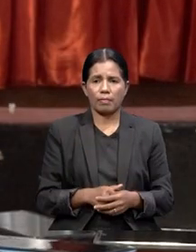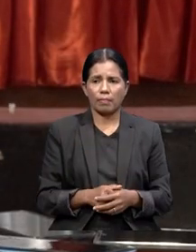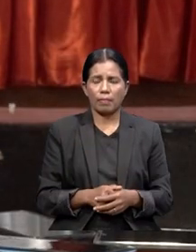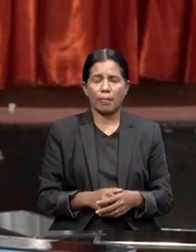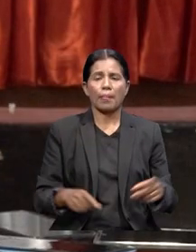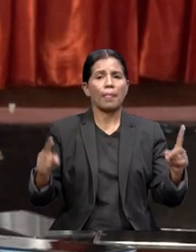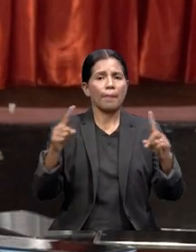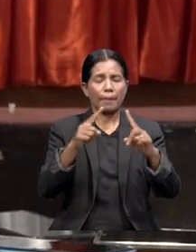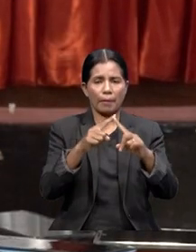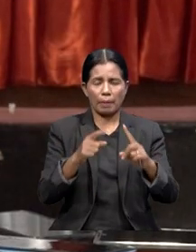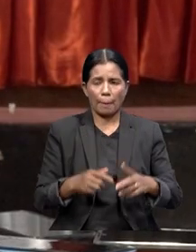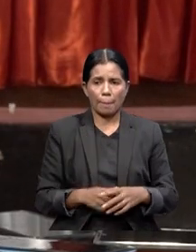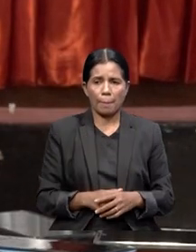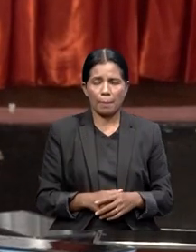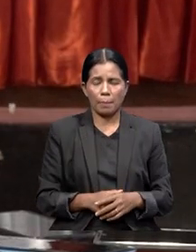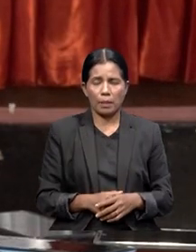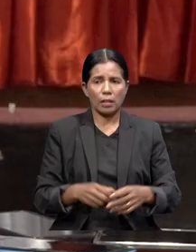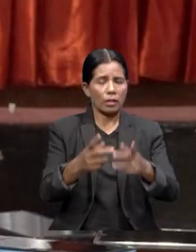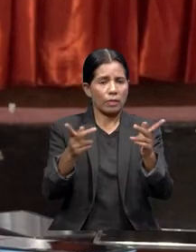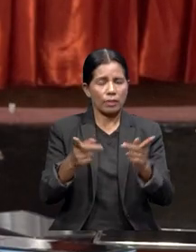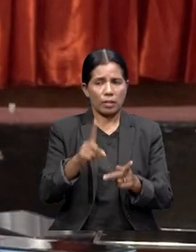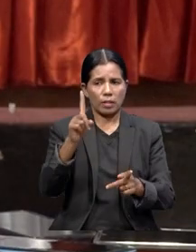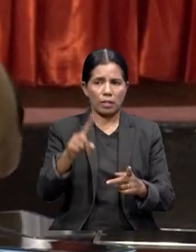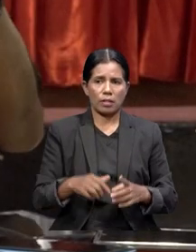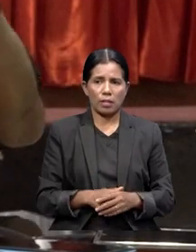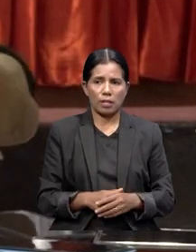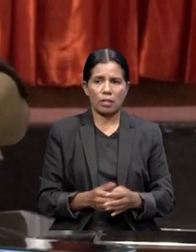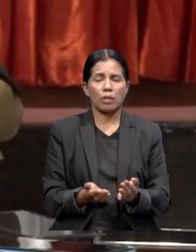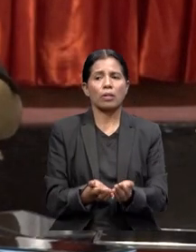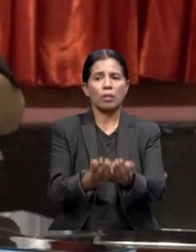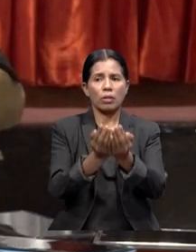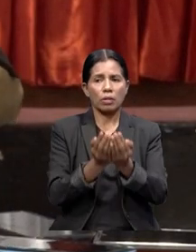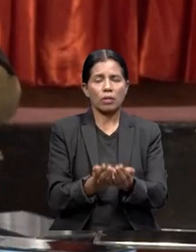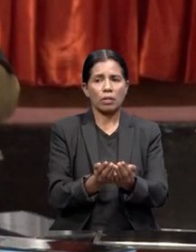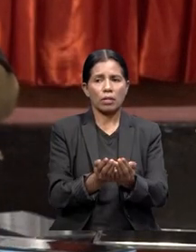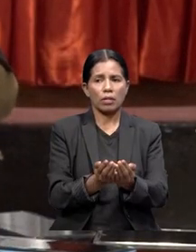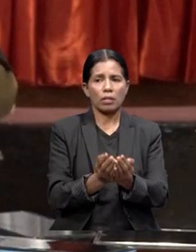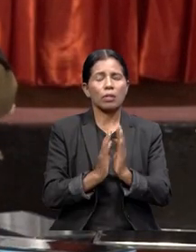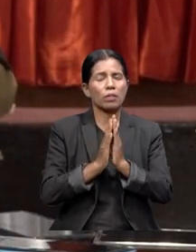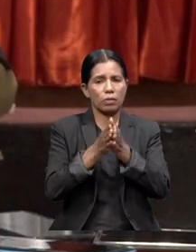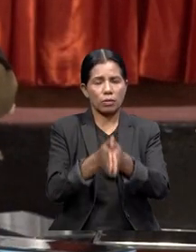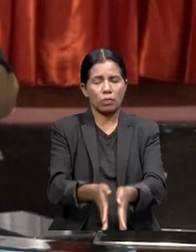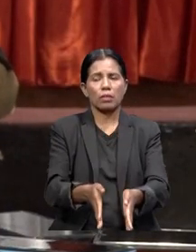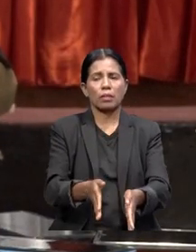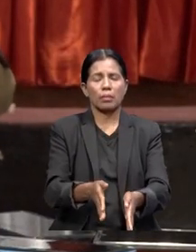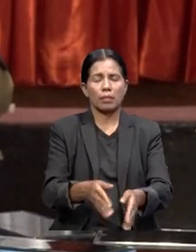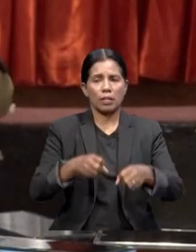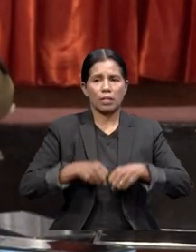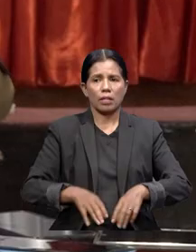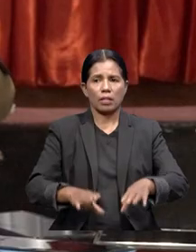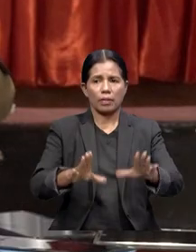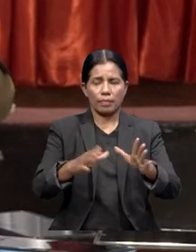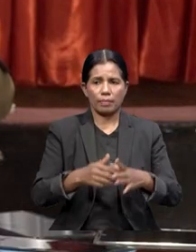To ia fati ida ki rone luku ti atasi. Nemak prinsipisu